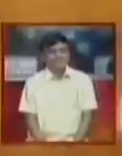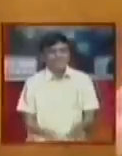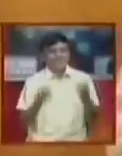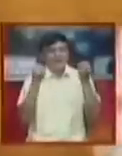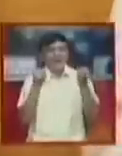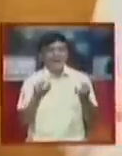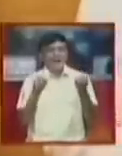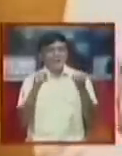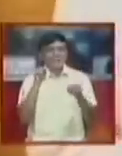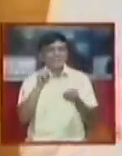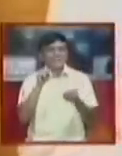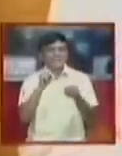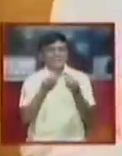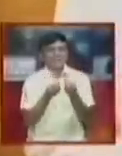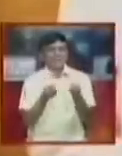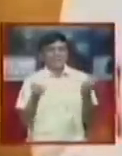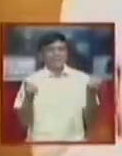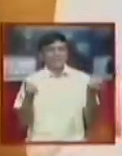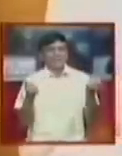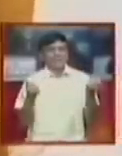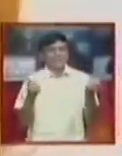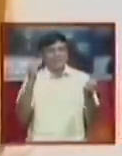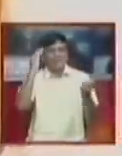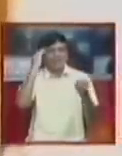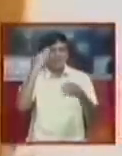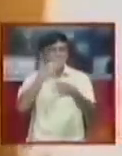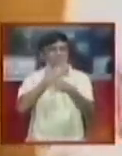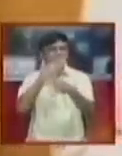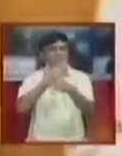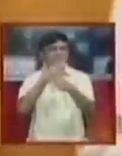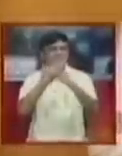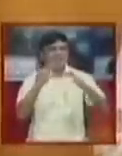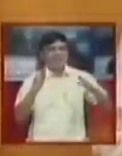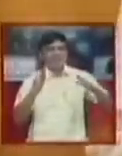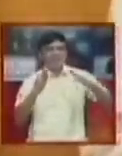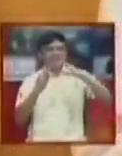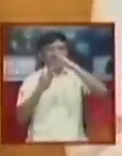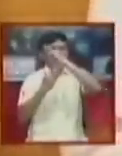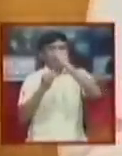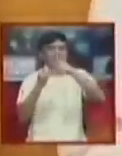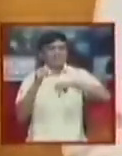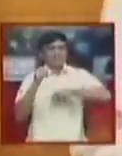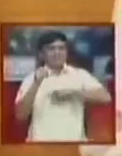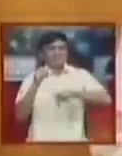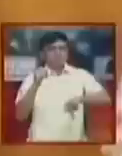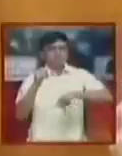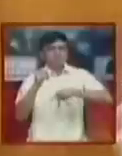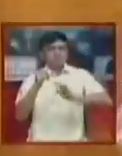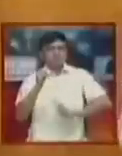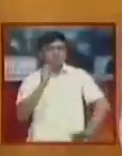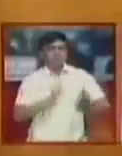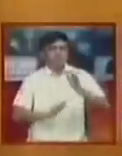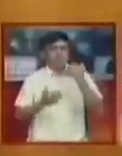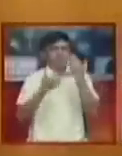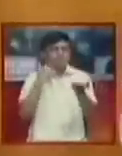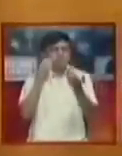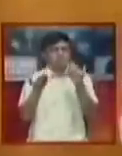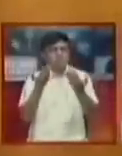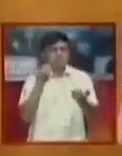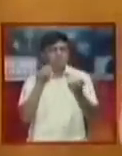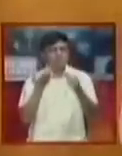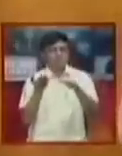Marami pa po tayo kailangan solusyonan. Nakakabahala ang mataas pa ring maternal mortality ratio ng